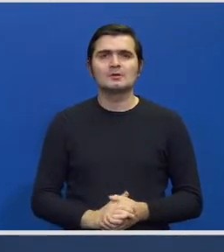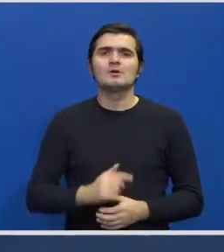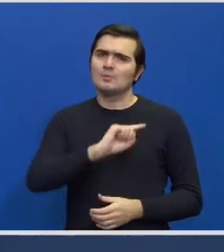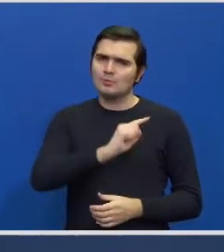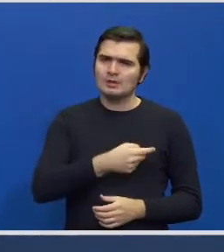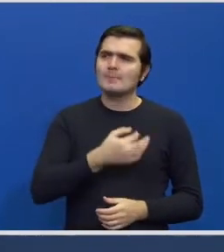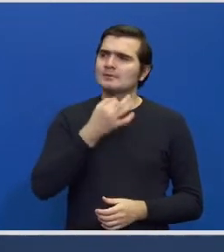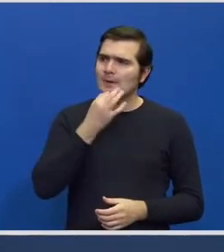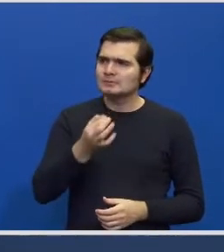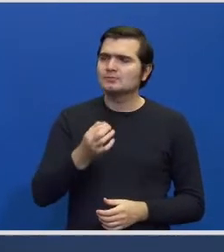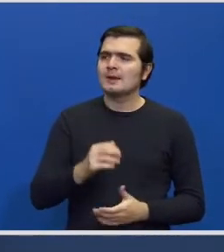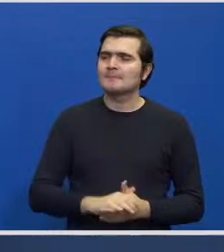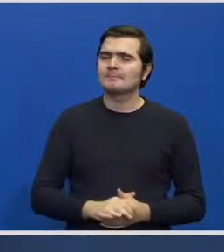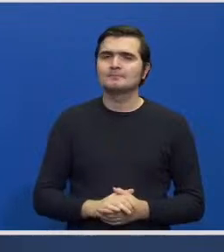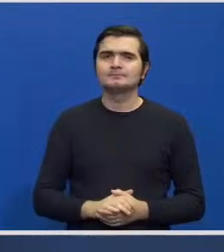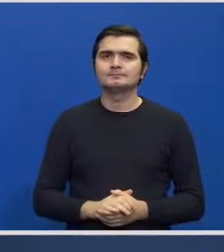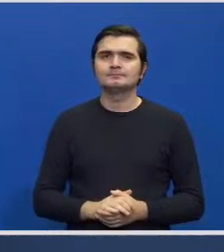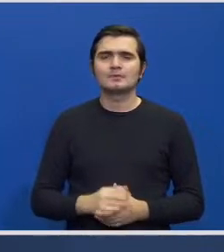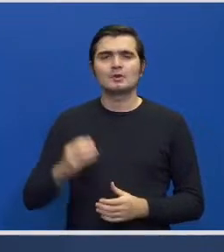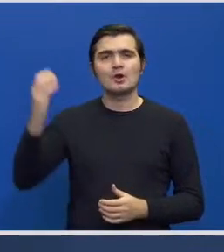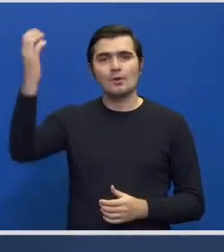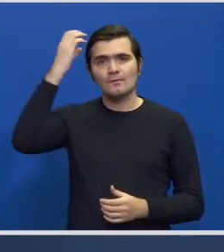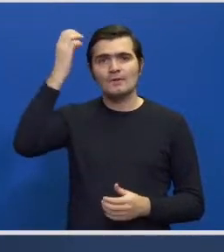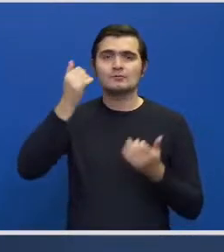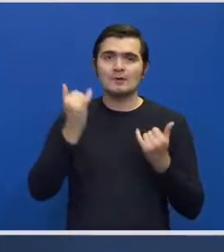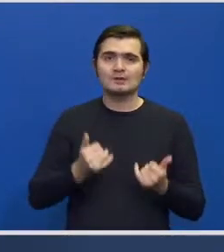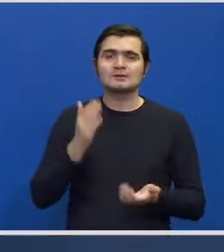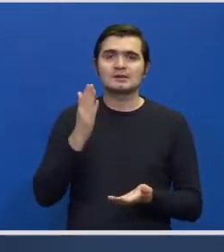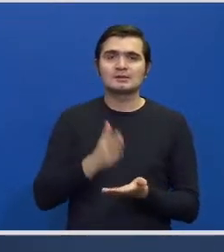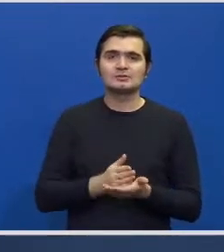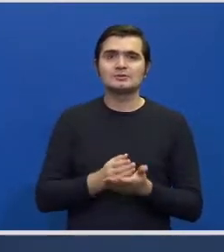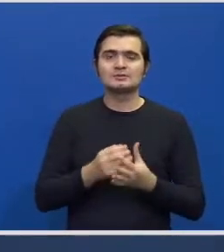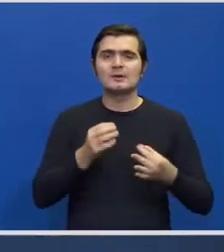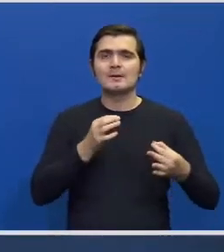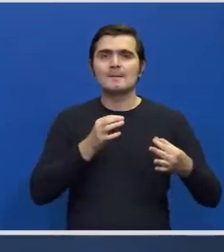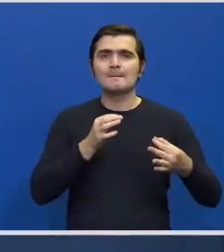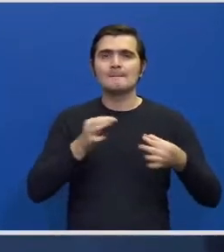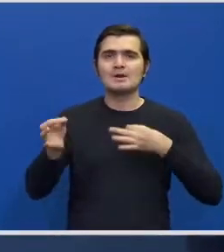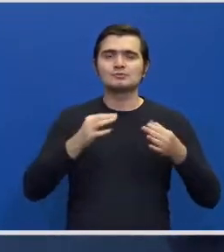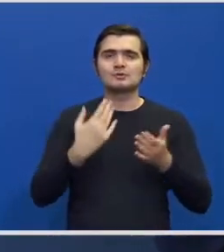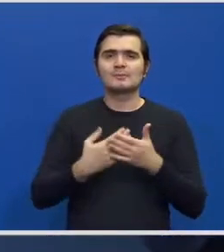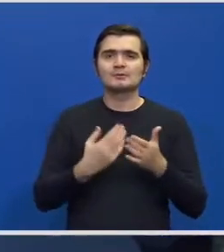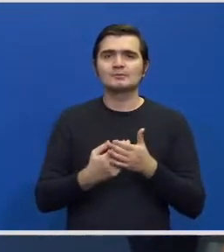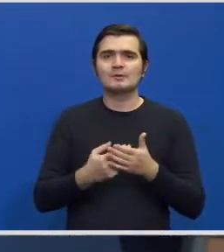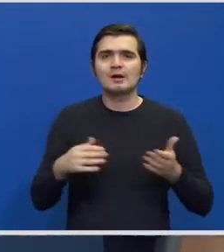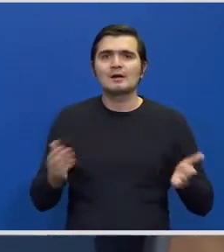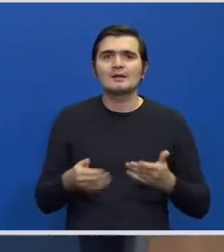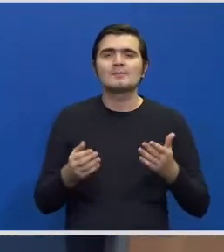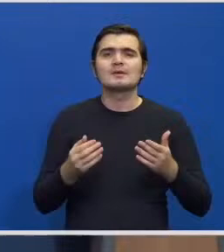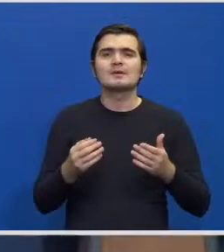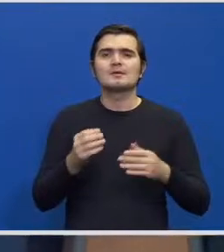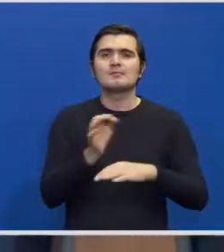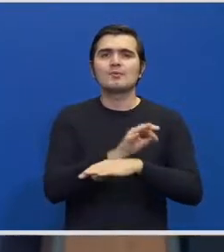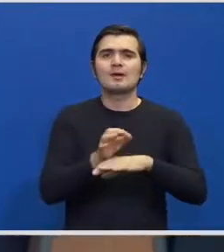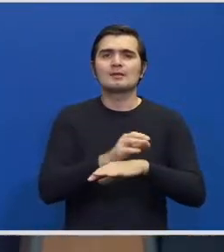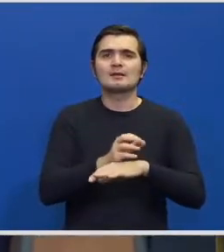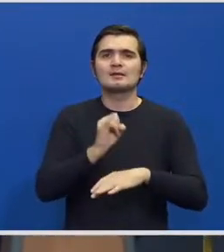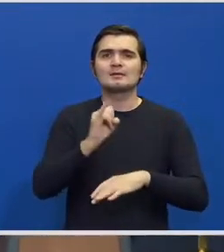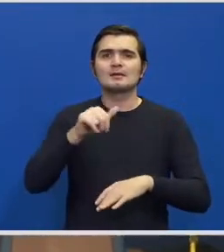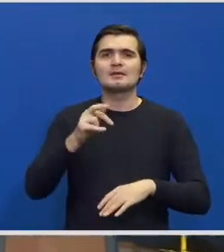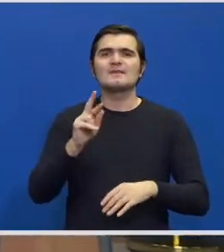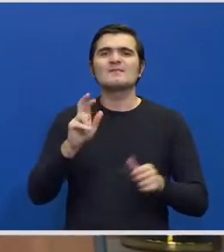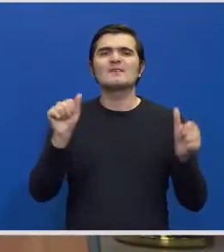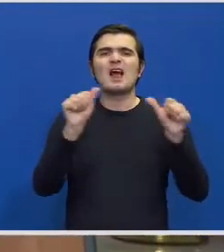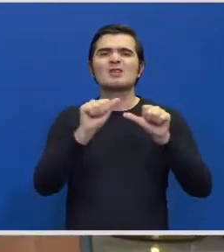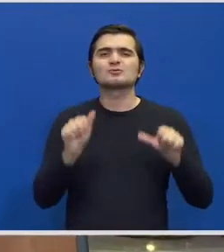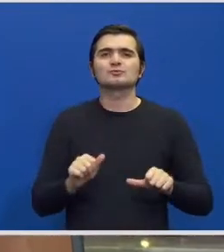Vă mulțumesc. Mulțumesc, poate ar fi util de adăugat aici și faptul că guvernul a decis astăzi măsuri de accelerare a implementării proiectelor